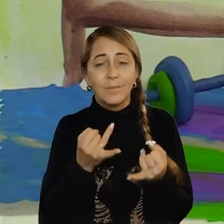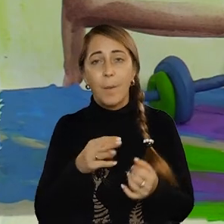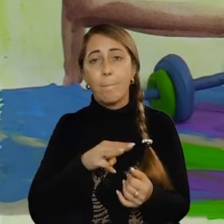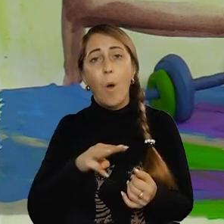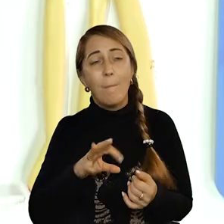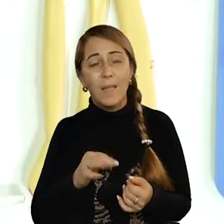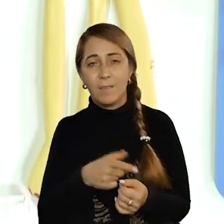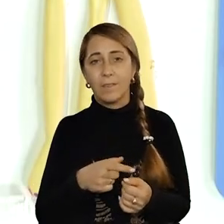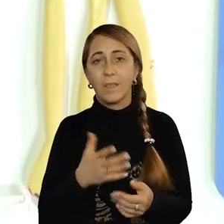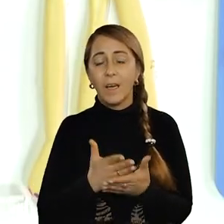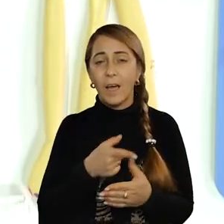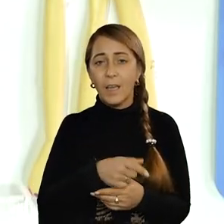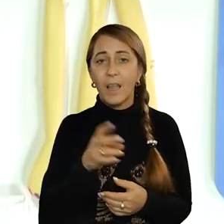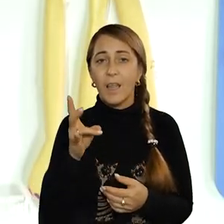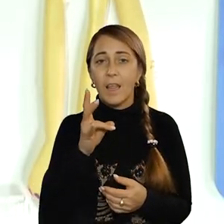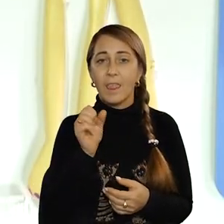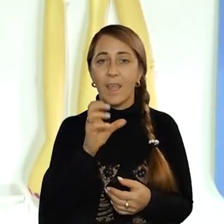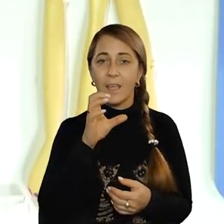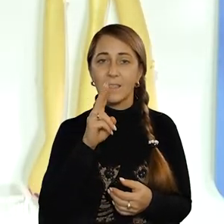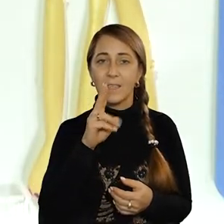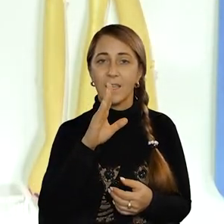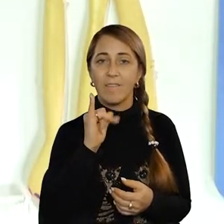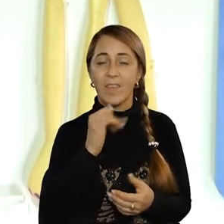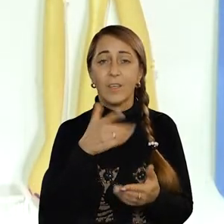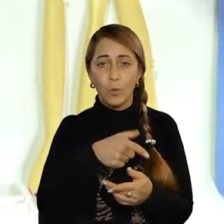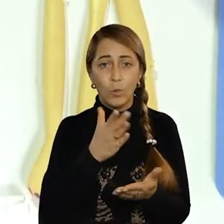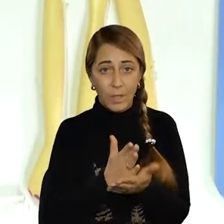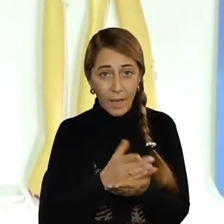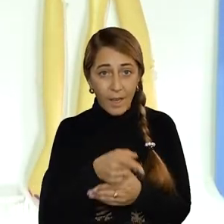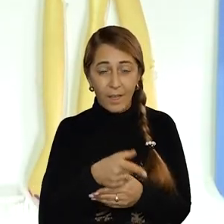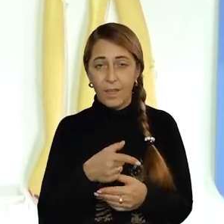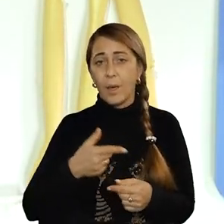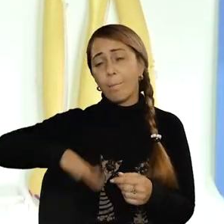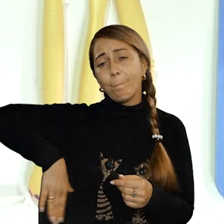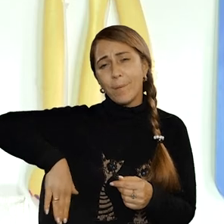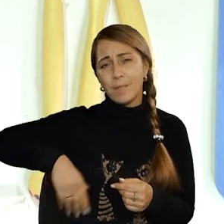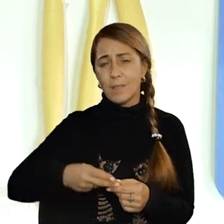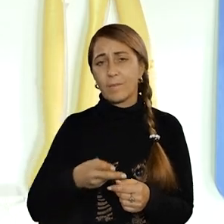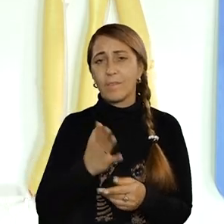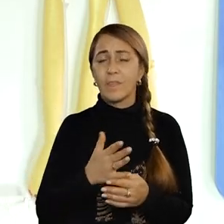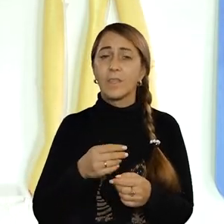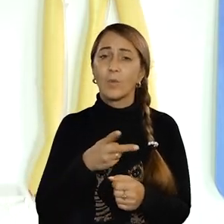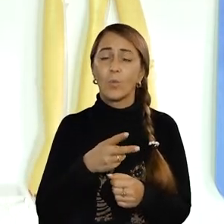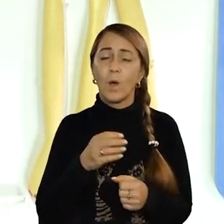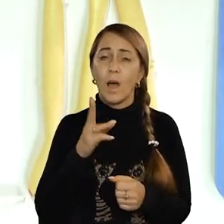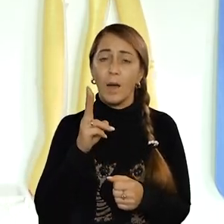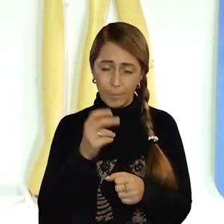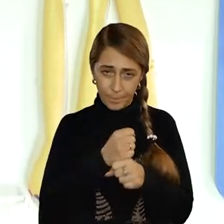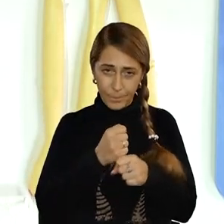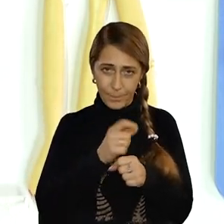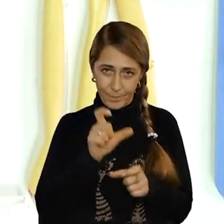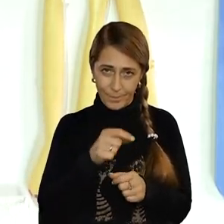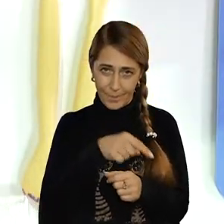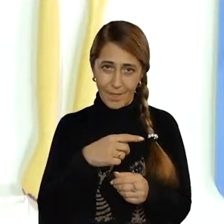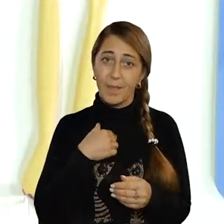«А Несквік тут є?» «Несквік у нас зазвичай опісля, у кав'ярні», – усміхнувся тренер. Багет